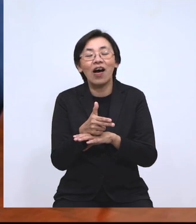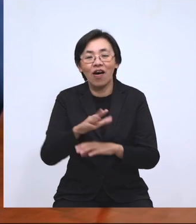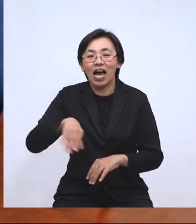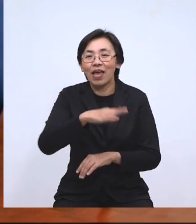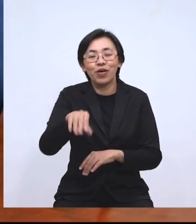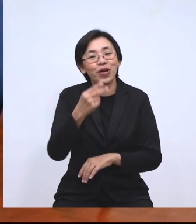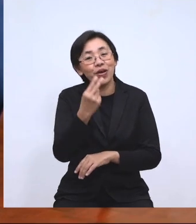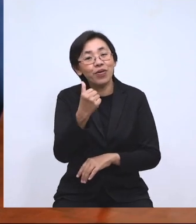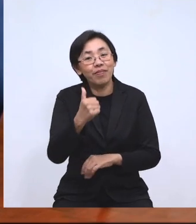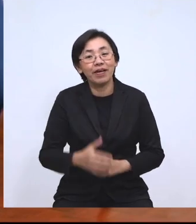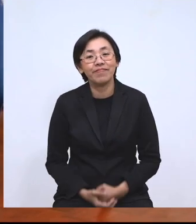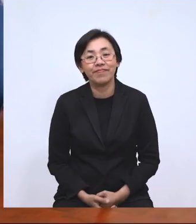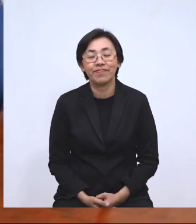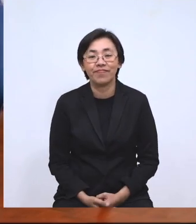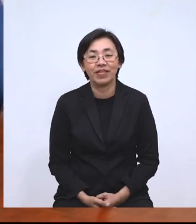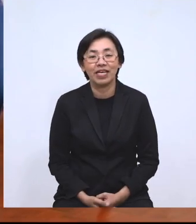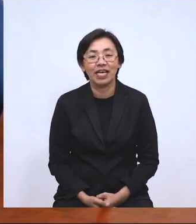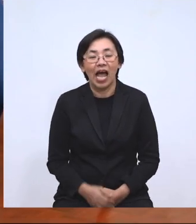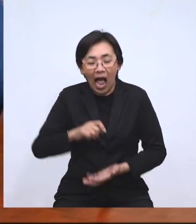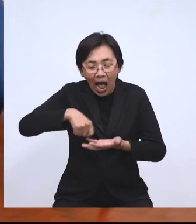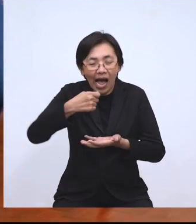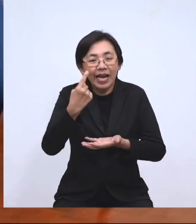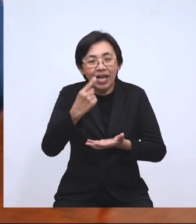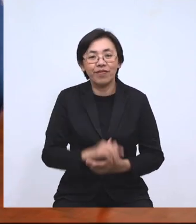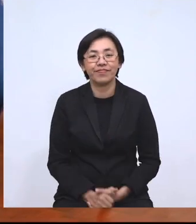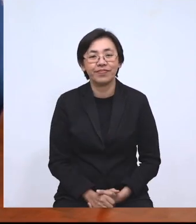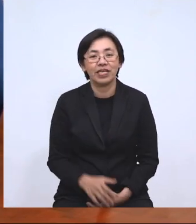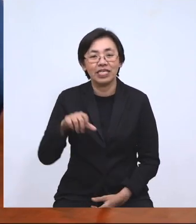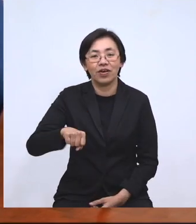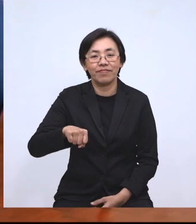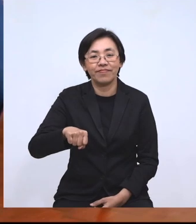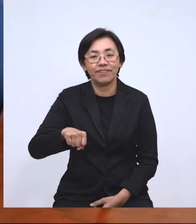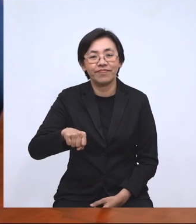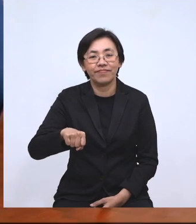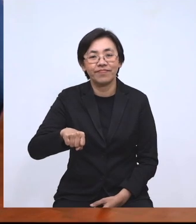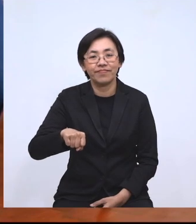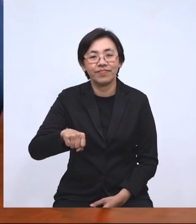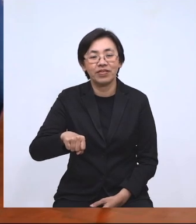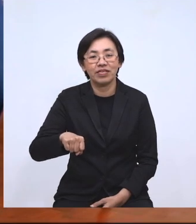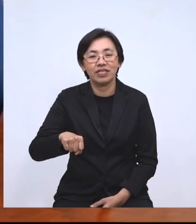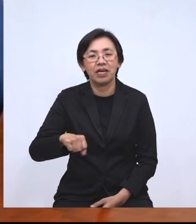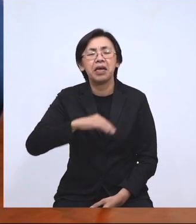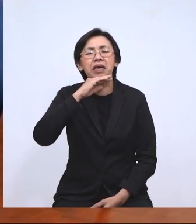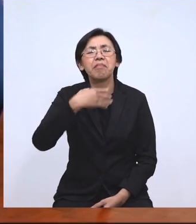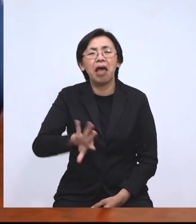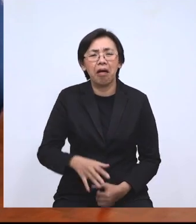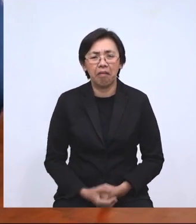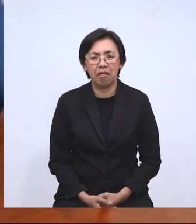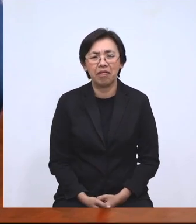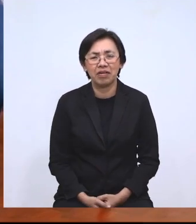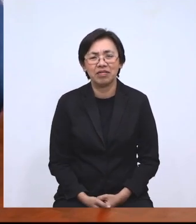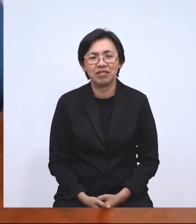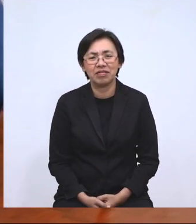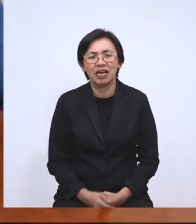ำให้ผู้ชมทางบ้านชมได้ไหมครับขอคำเดียวครับ จับช้อน จับช้อนครับ อิ่มแล้ว